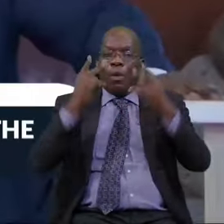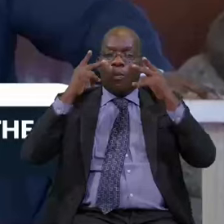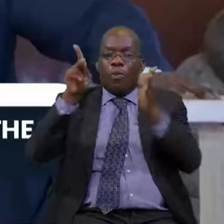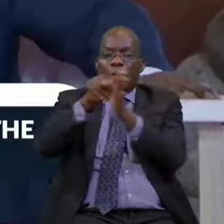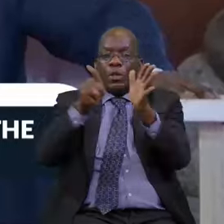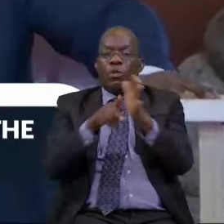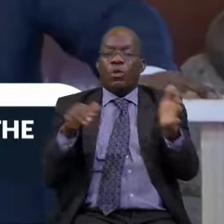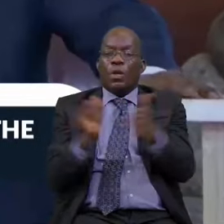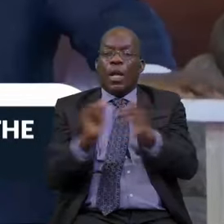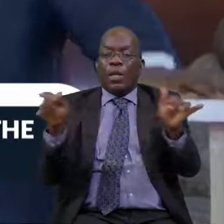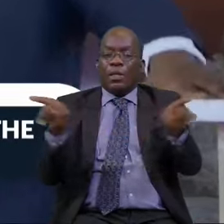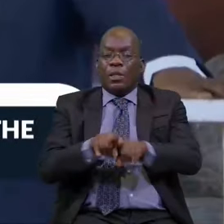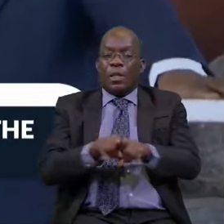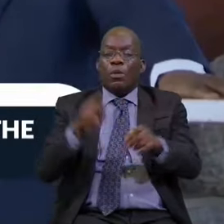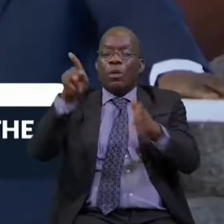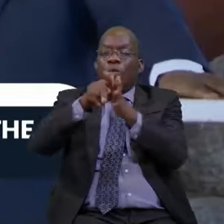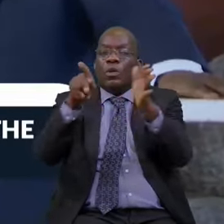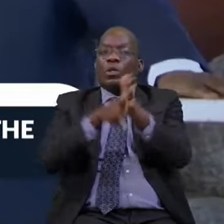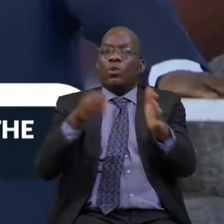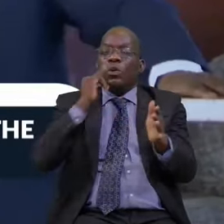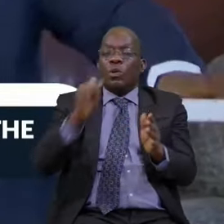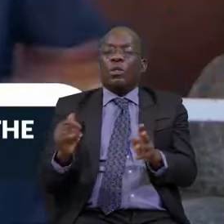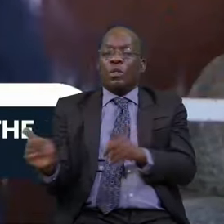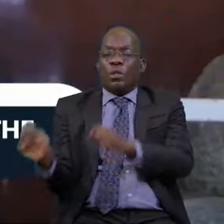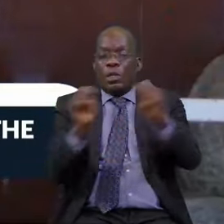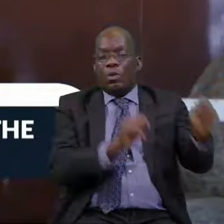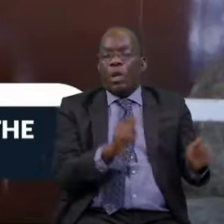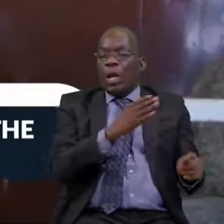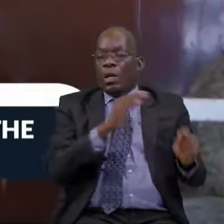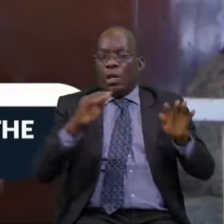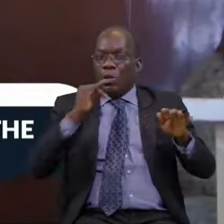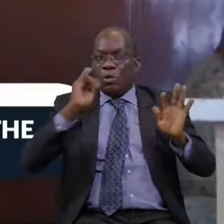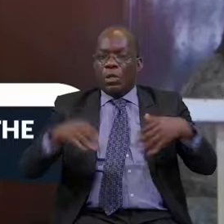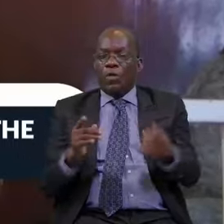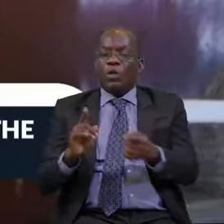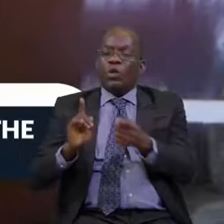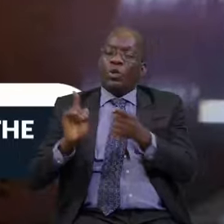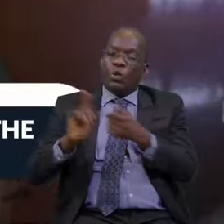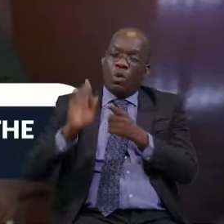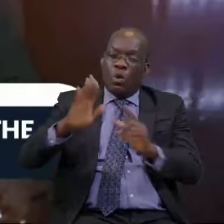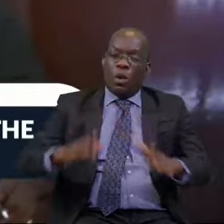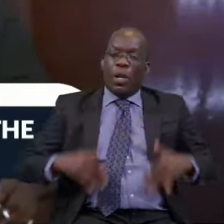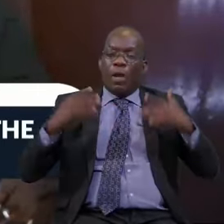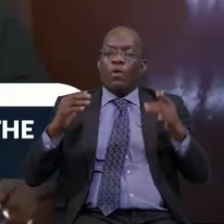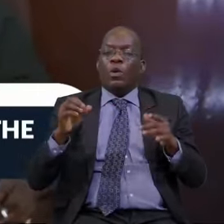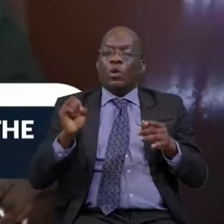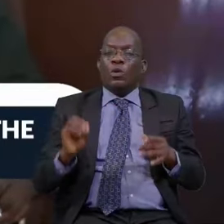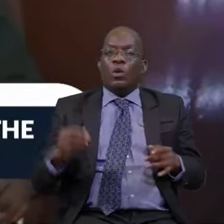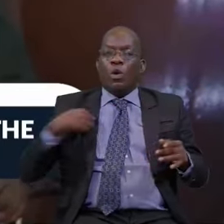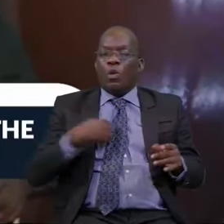Et ces mêmes principes, alors, sont transmis, sont transférés à votre vie. Donc, nous parlons